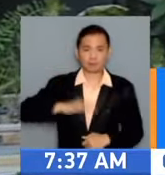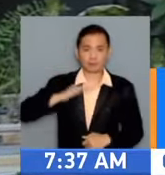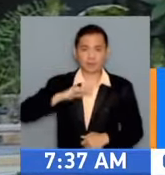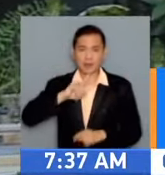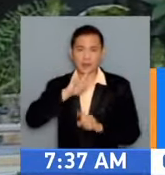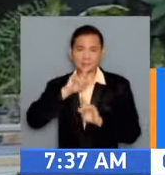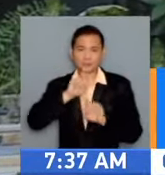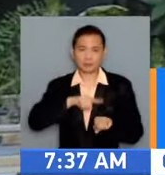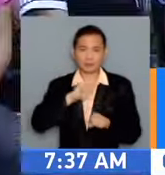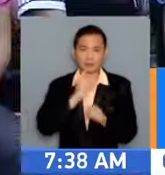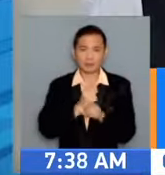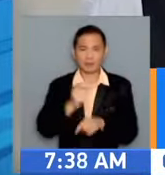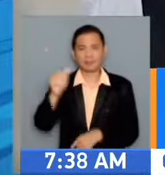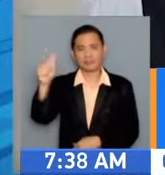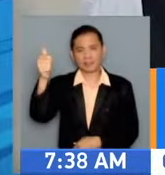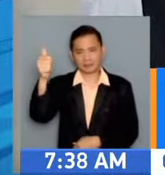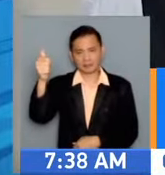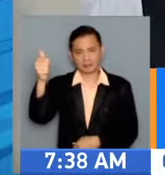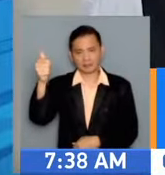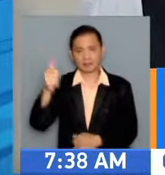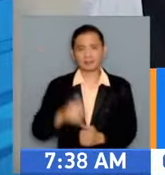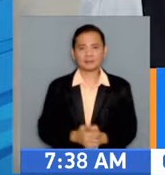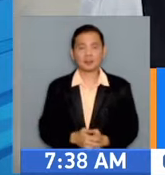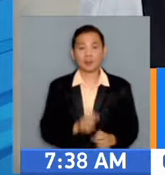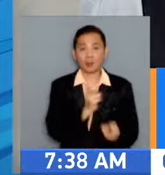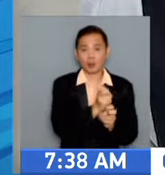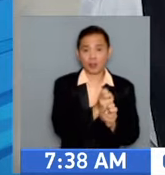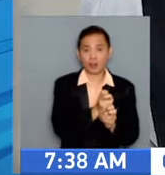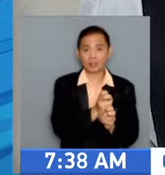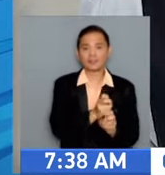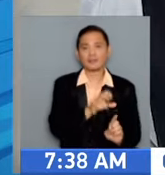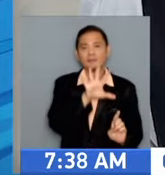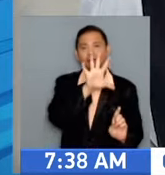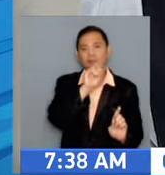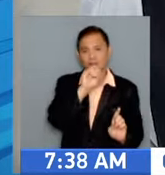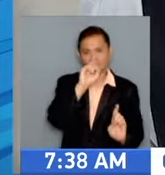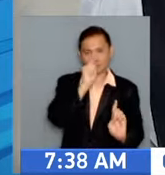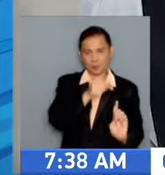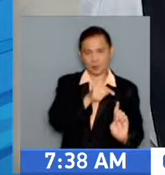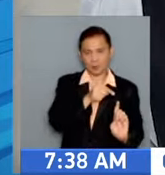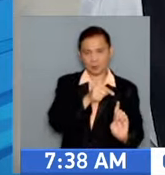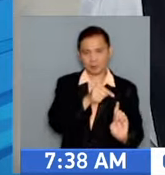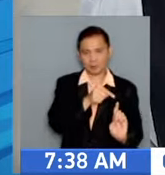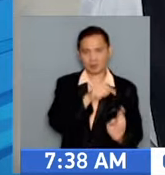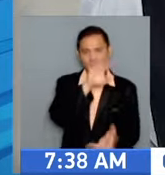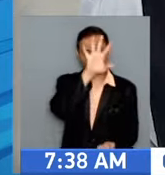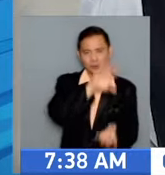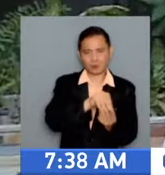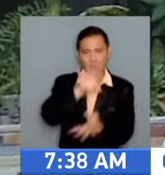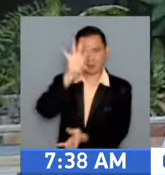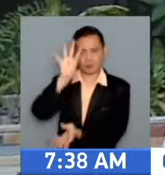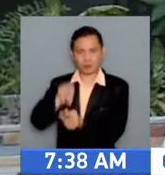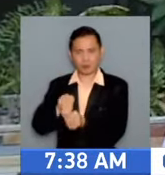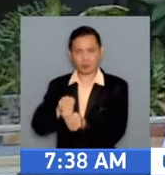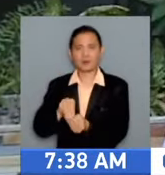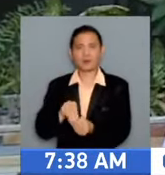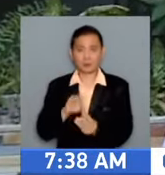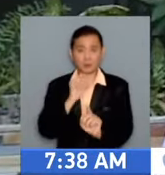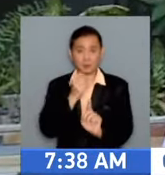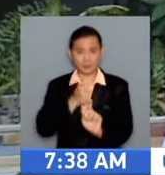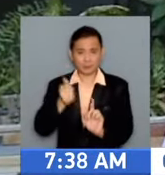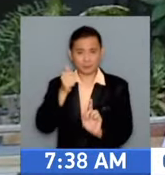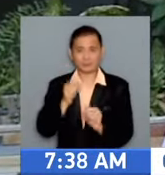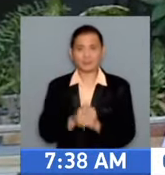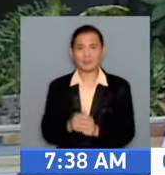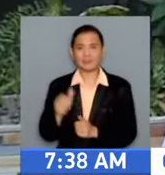para sa difficult. 10 points each sa easy round and 50 points each sa difficult round. So merong 10 seconds para sumagot